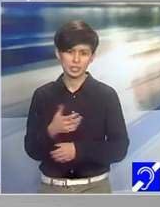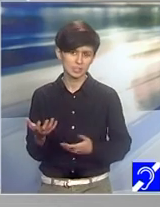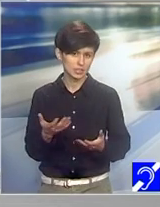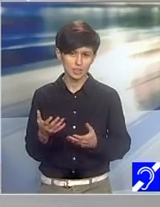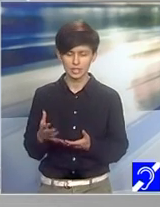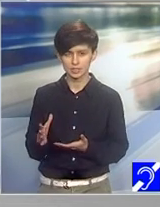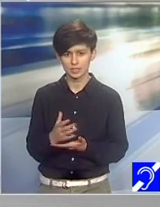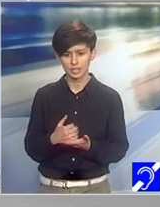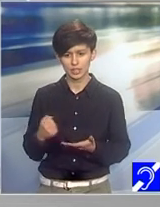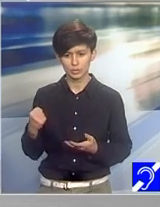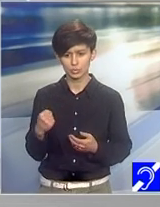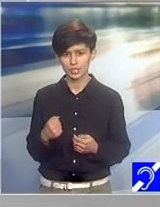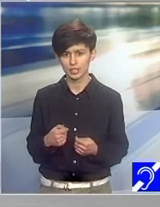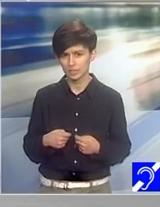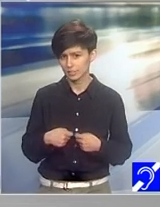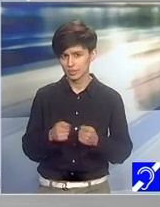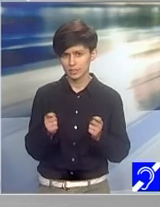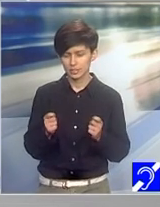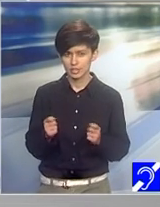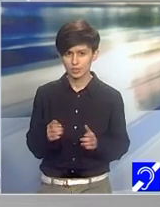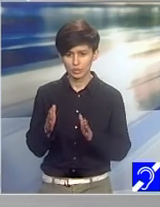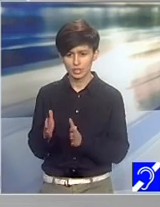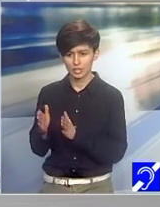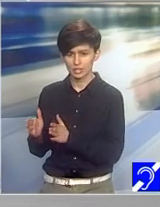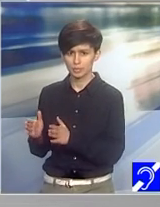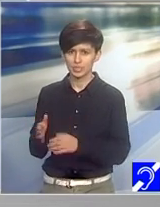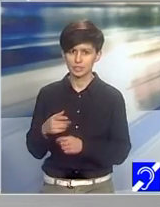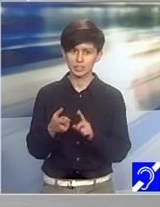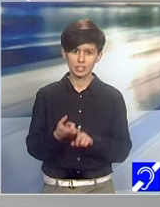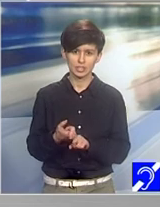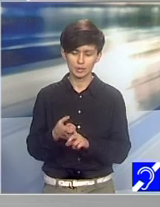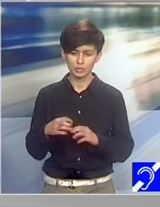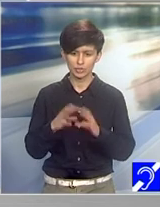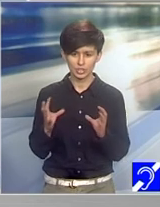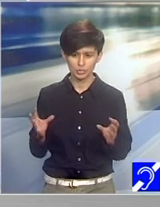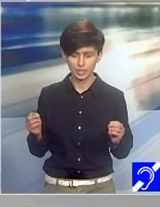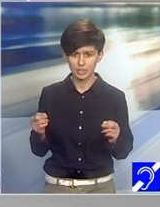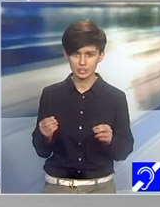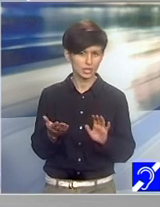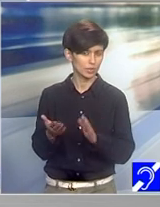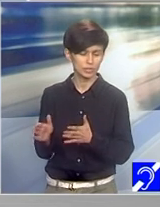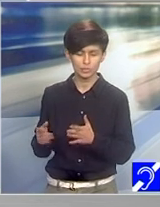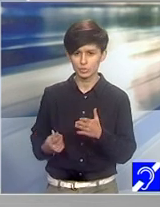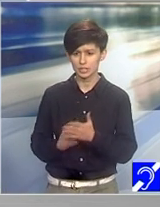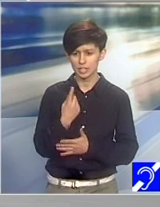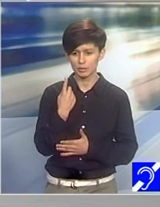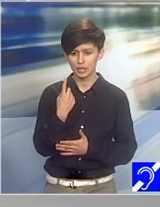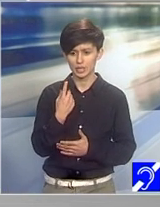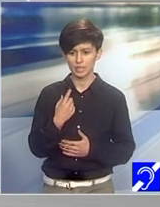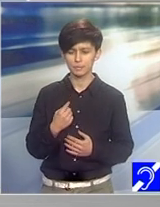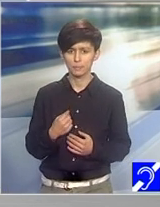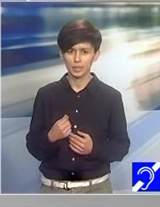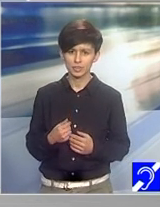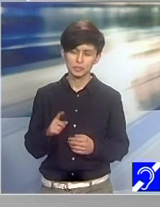urmă toate părțile neamului românesc, au început să apară și până la